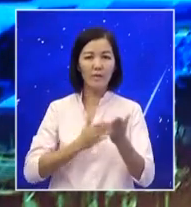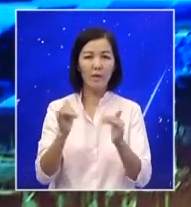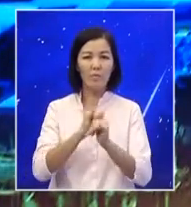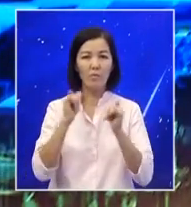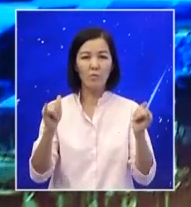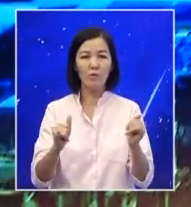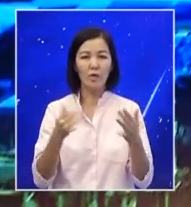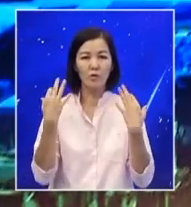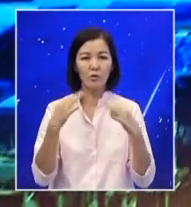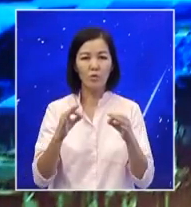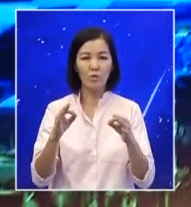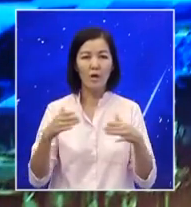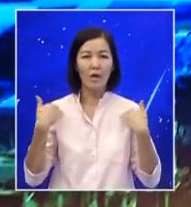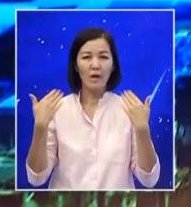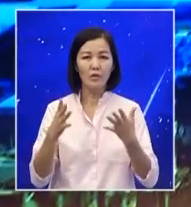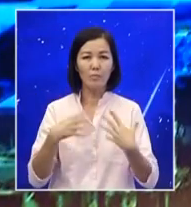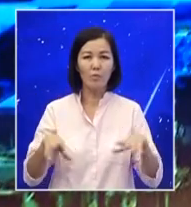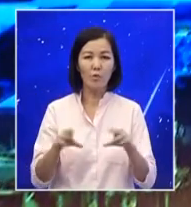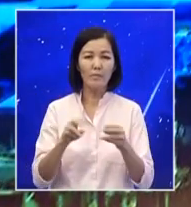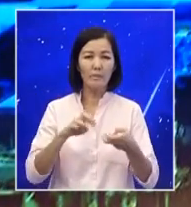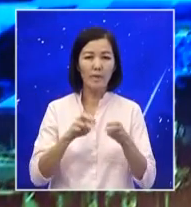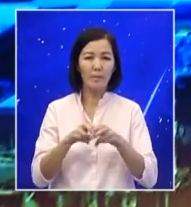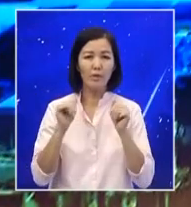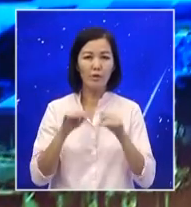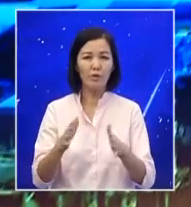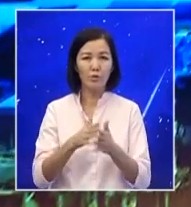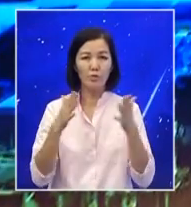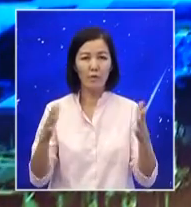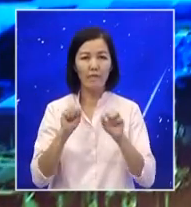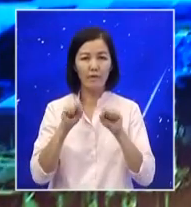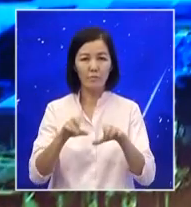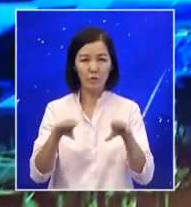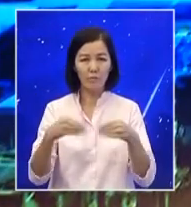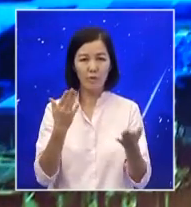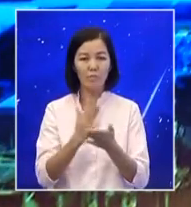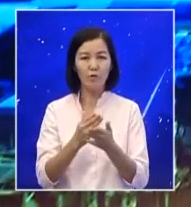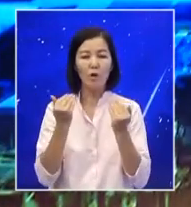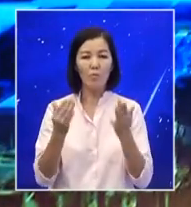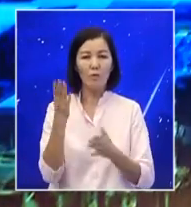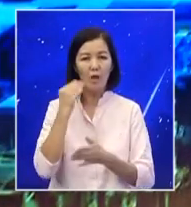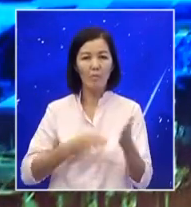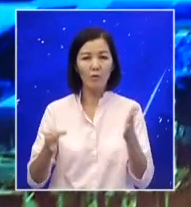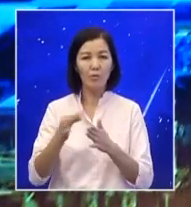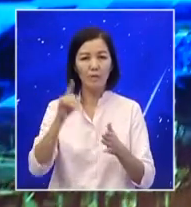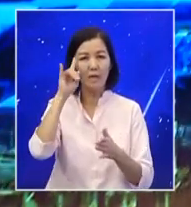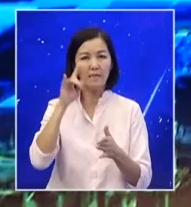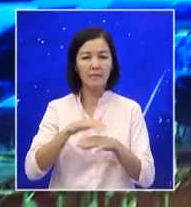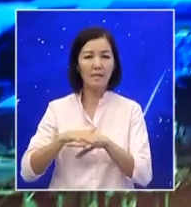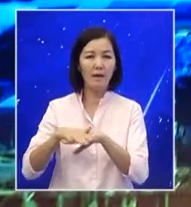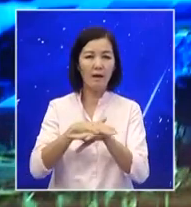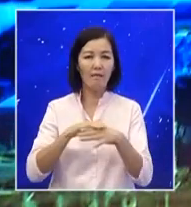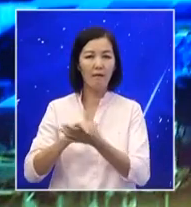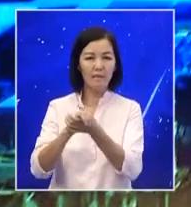дамуына жол ашып, қоғамдағы өзекті мәселелерді шешуге кең мүмкіндіктер беріп отыр. Бұған Алматы облысындағы Қазақстан